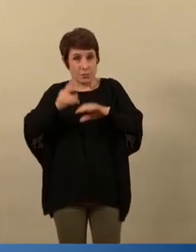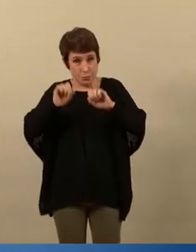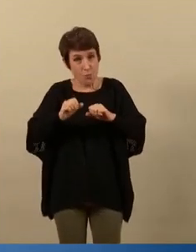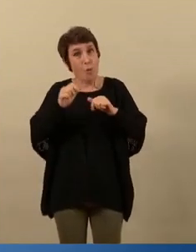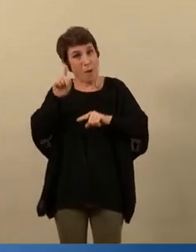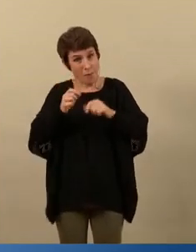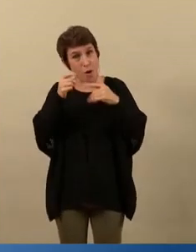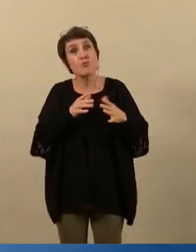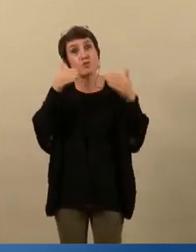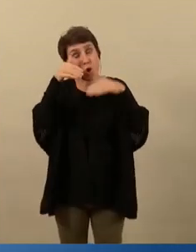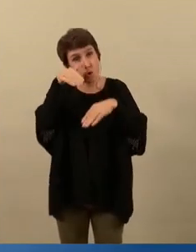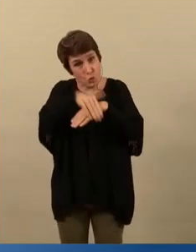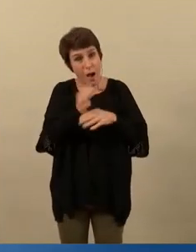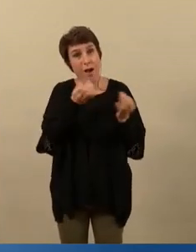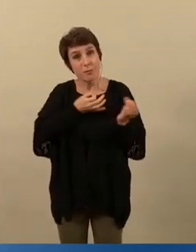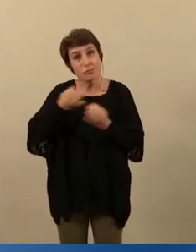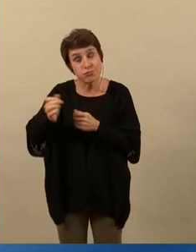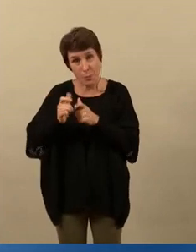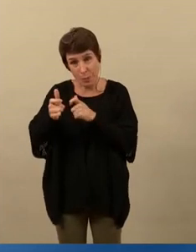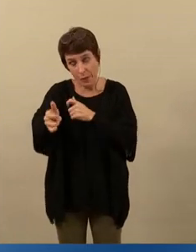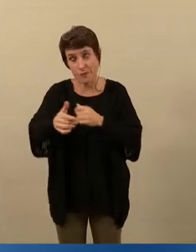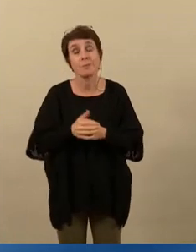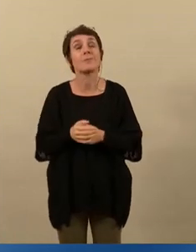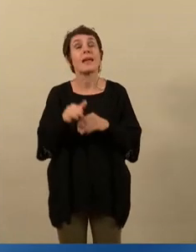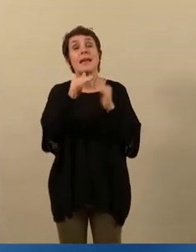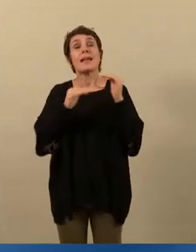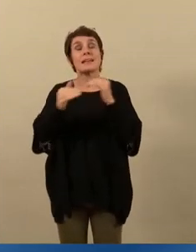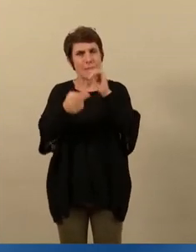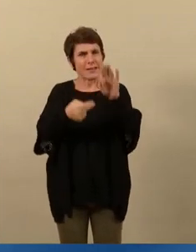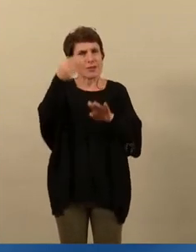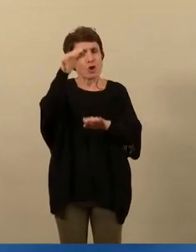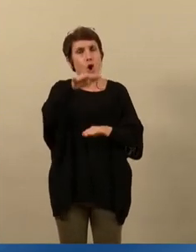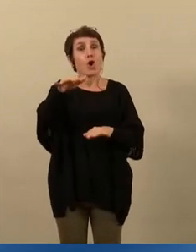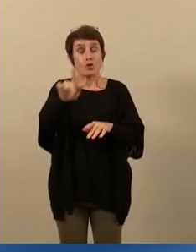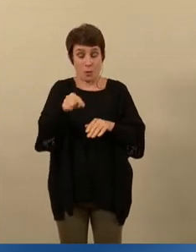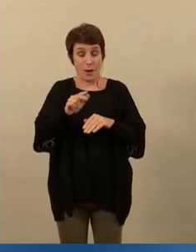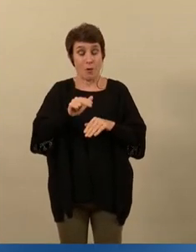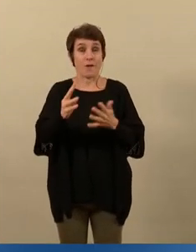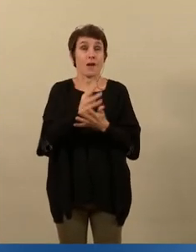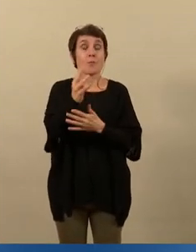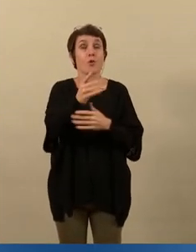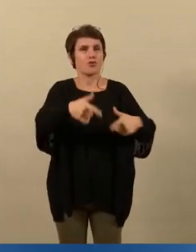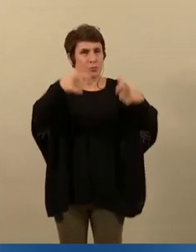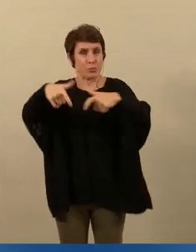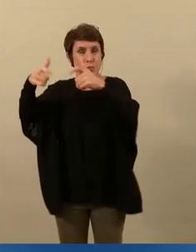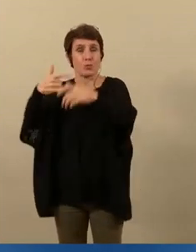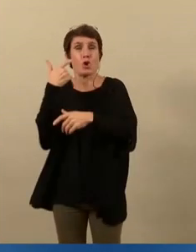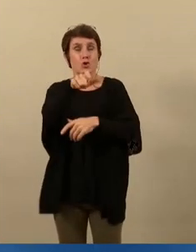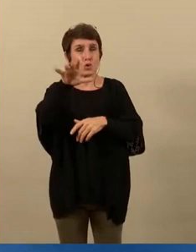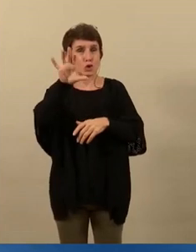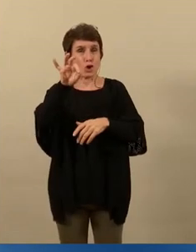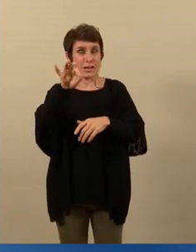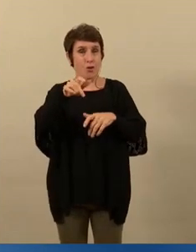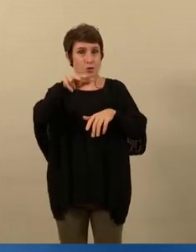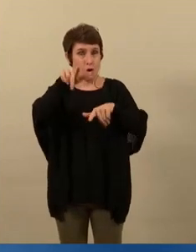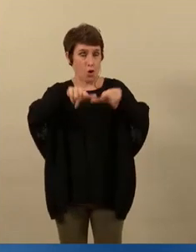soirées d'affilée. Au nord de l'Esplanade, plus de 250 logements doivent être construits à la place de l'actuel boulodrome et du parking